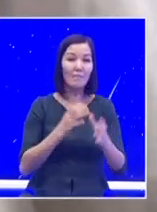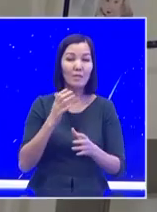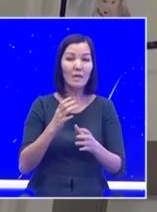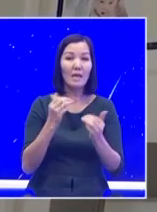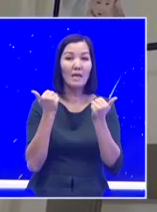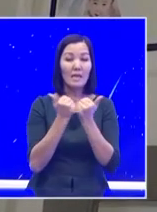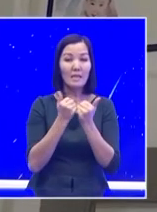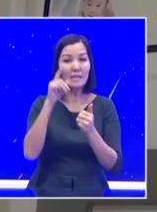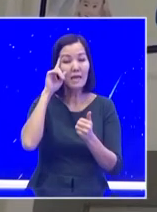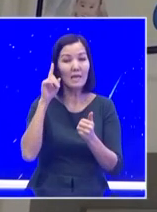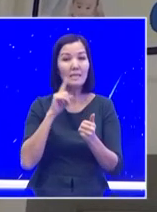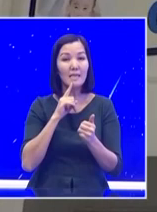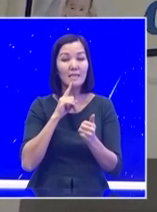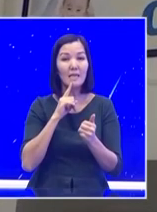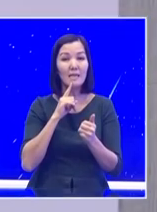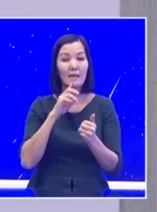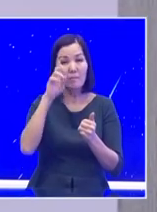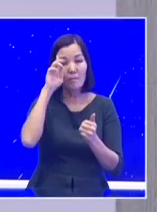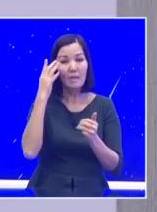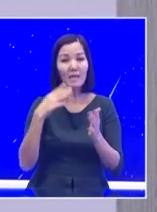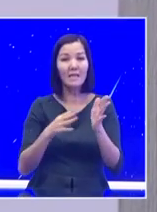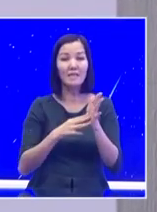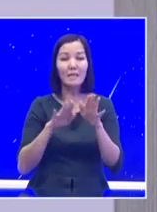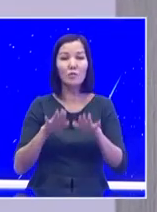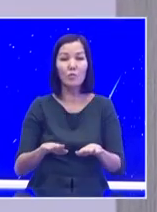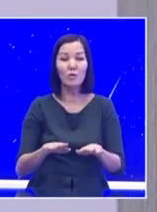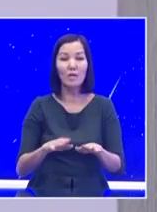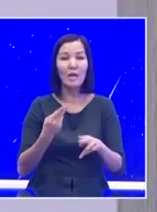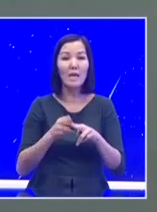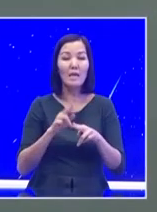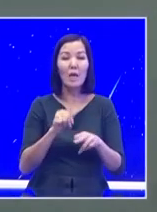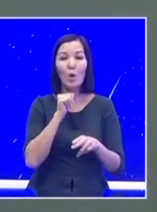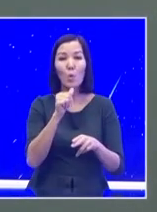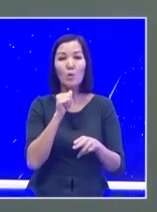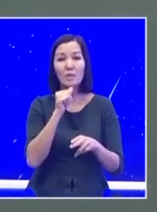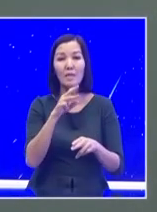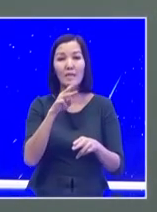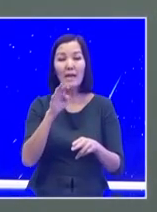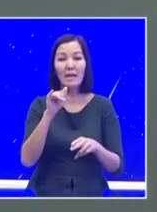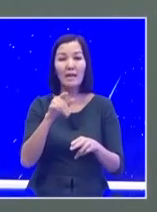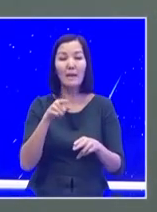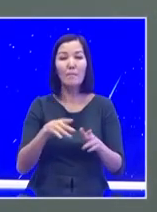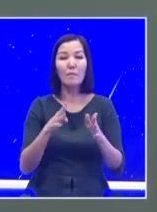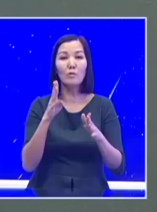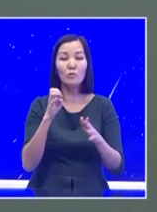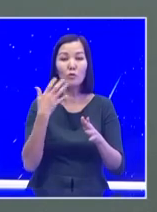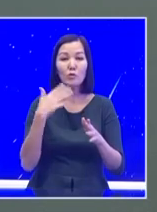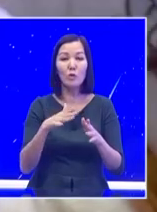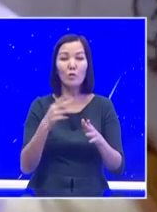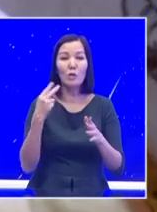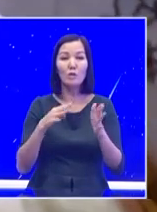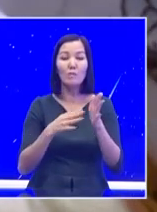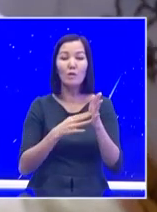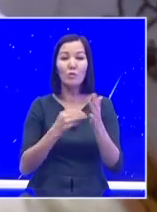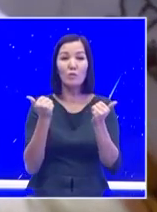жағынан Қазақстан 48-ші орында. Ал егіздер ең көп келетін ауыл Қостанайдағы Тәгіл. 1350 тұрғыны бар ауылда 29